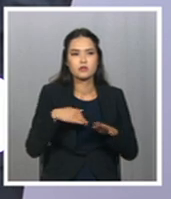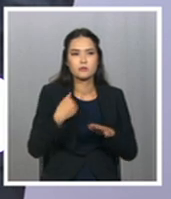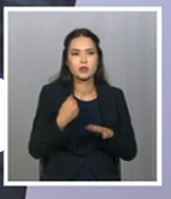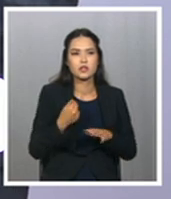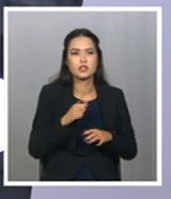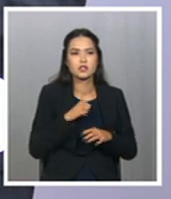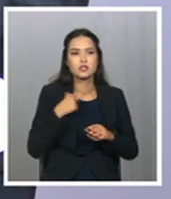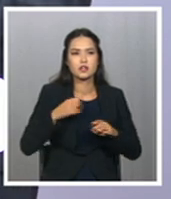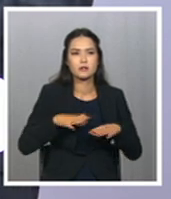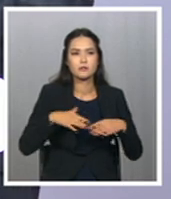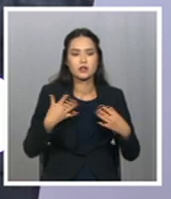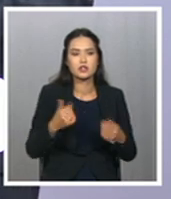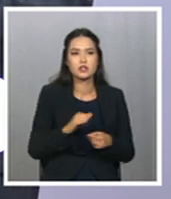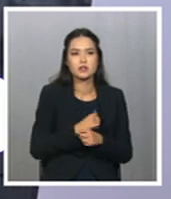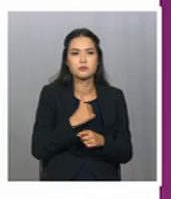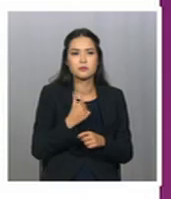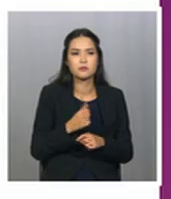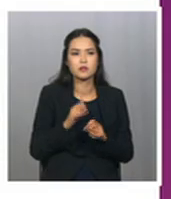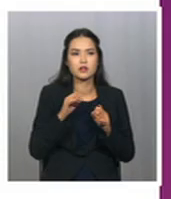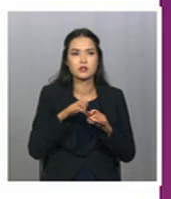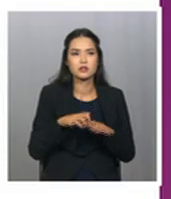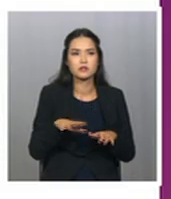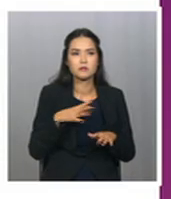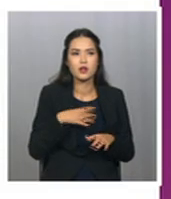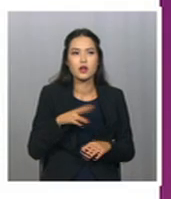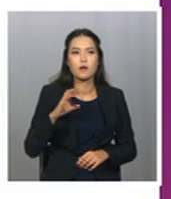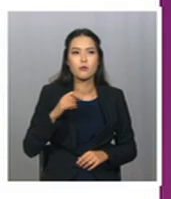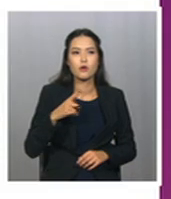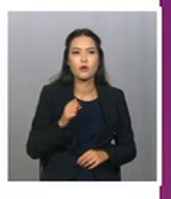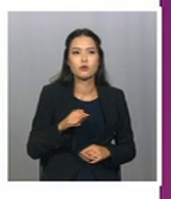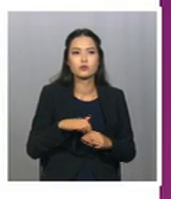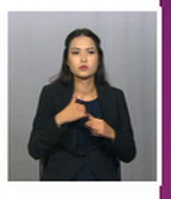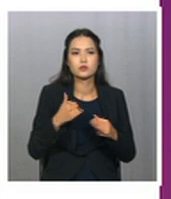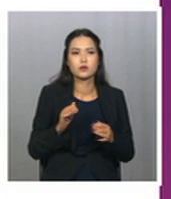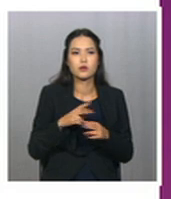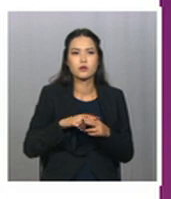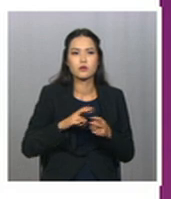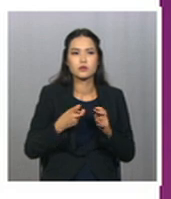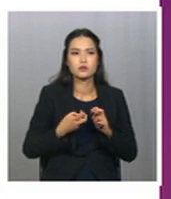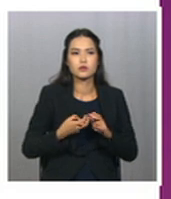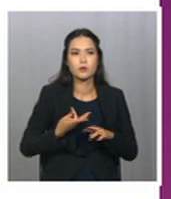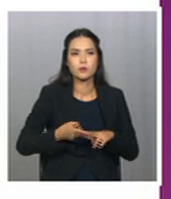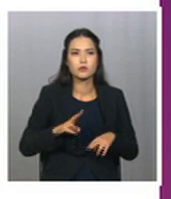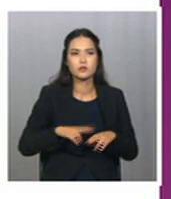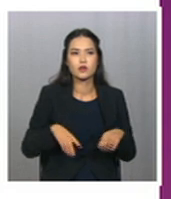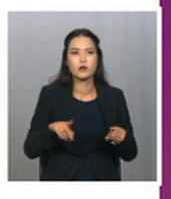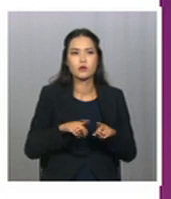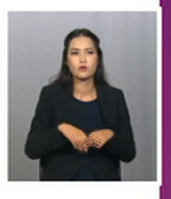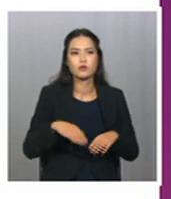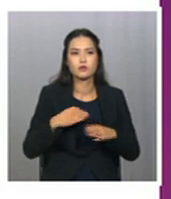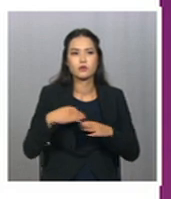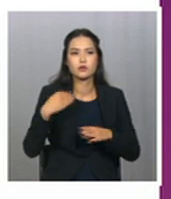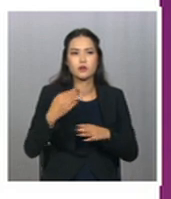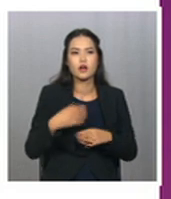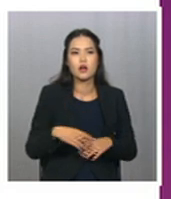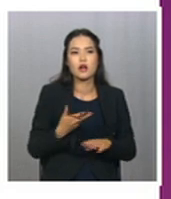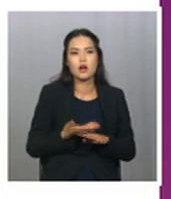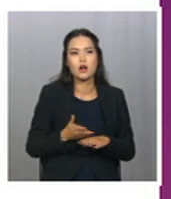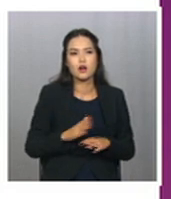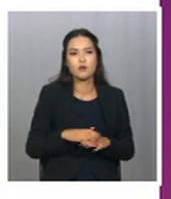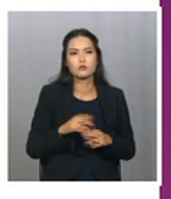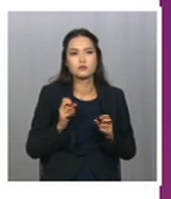империяға таралуына әсер етті. Моңғолдардың үстемдігінің осындай оң жетістіктерімен қоса ауыр зардаптары да